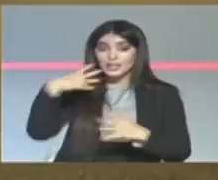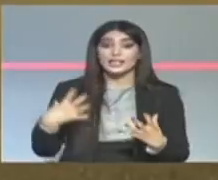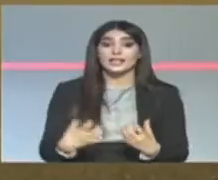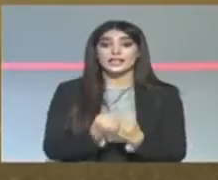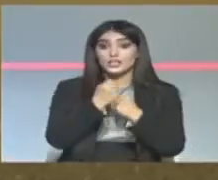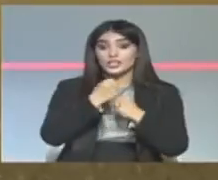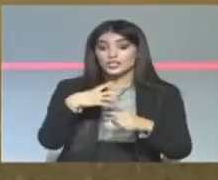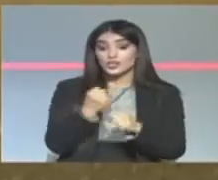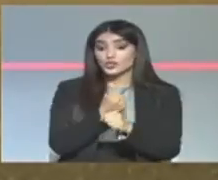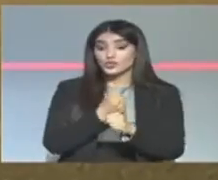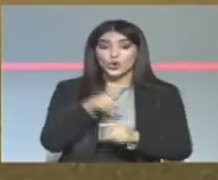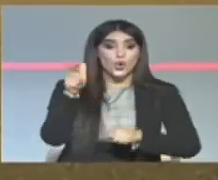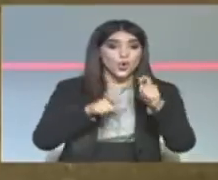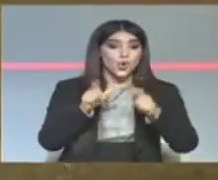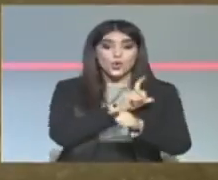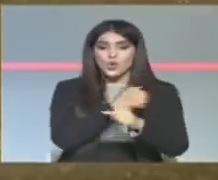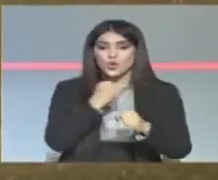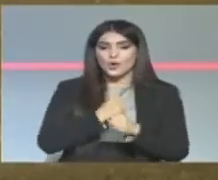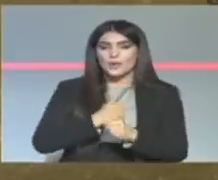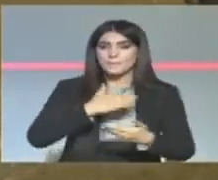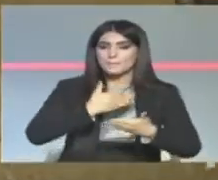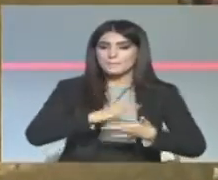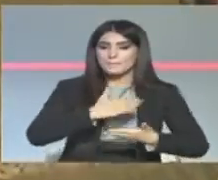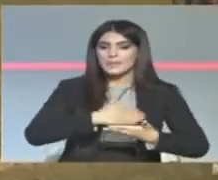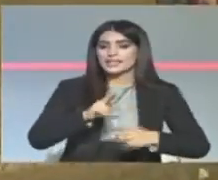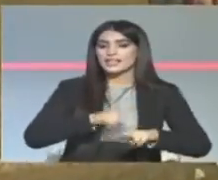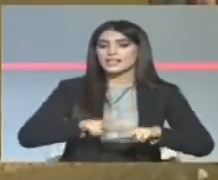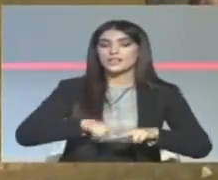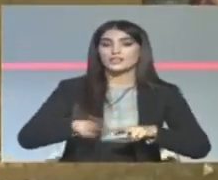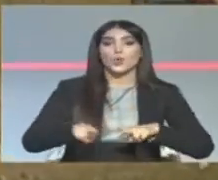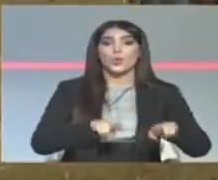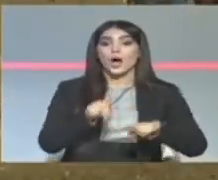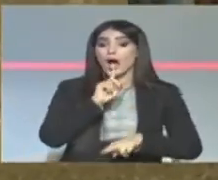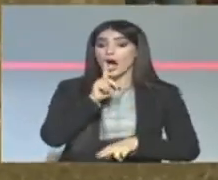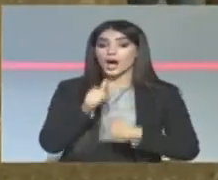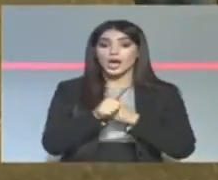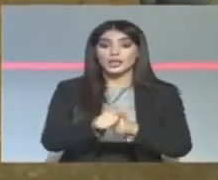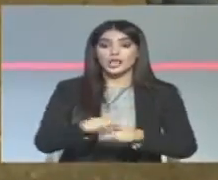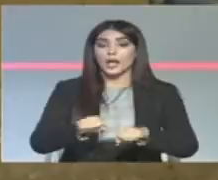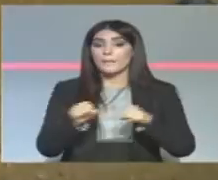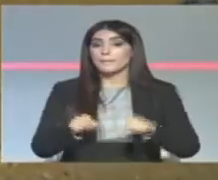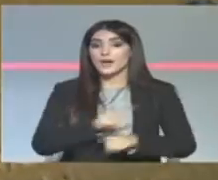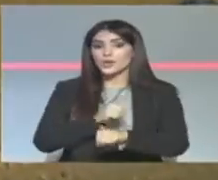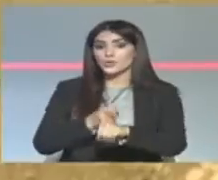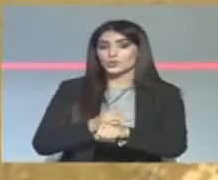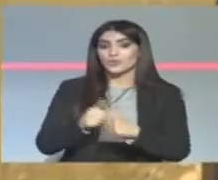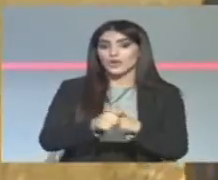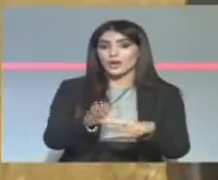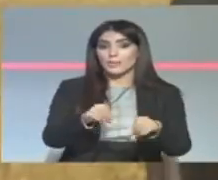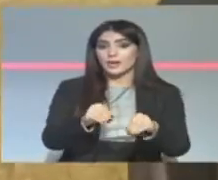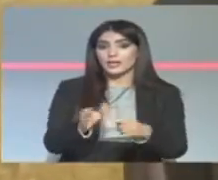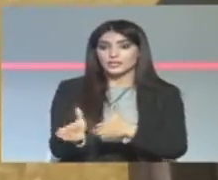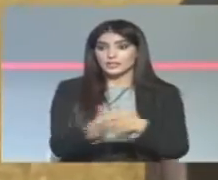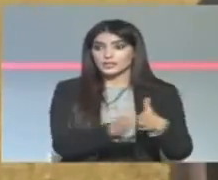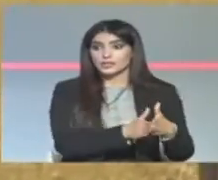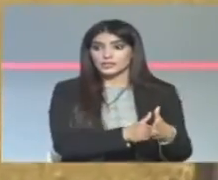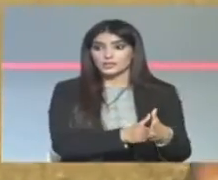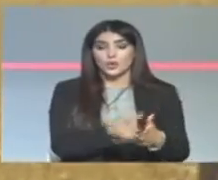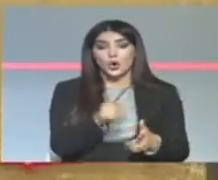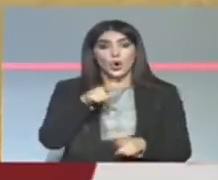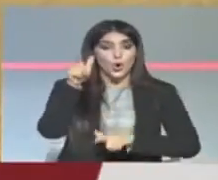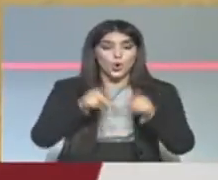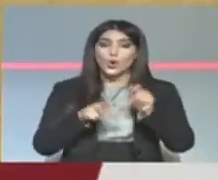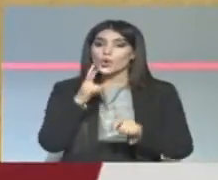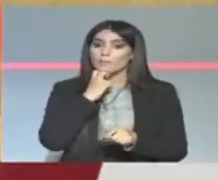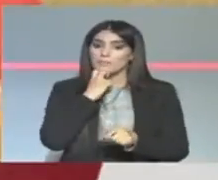بسواعدهم في انجاز ما عجزت عنه اليته وقرارات الصوره الجهويه بالمكان ومعالي مواطنين من